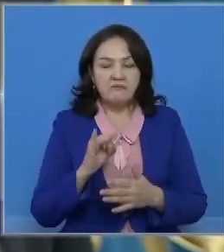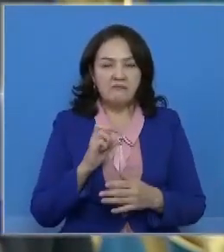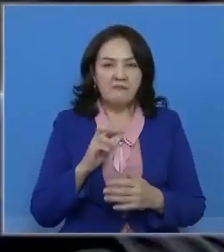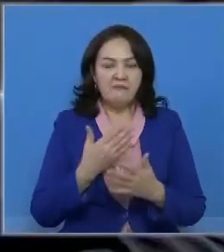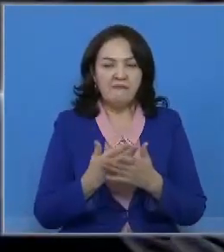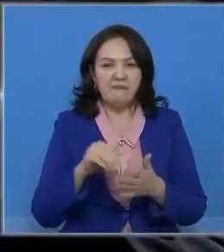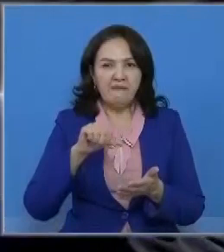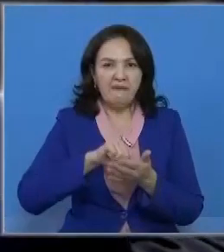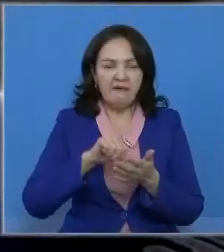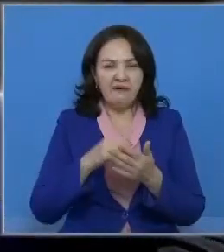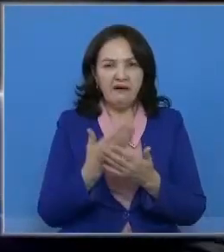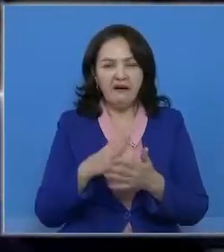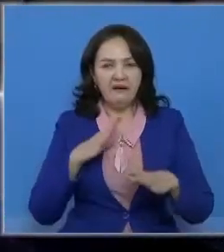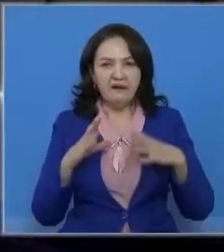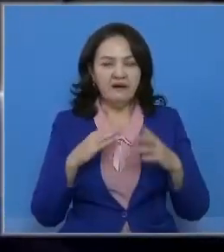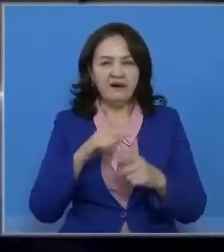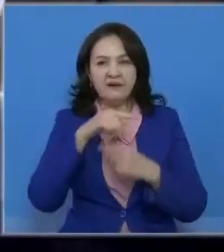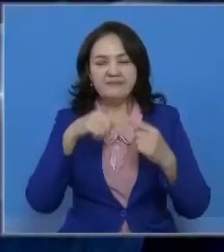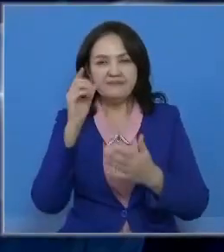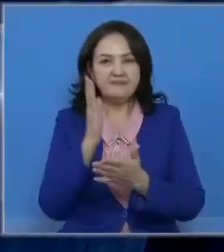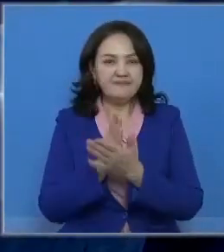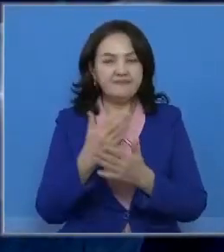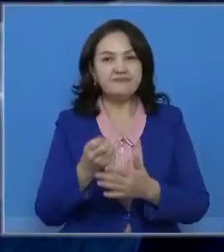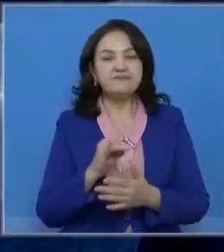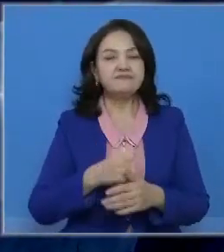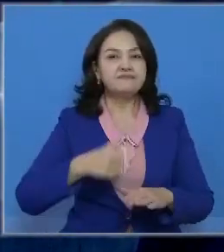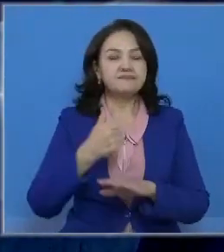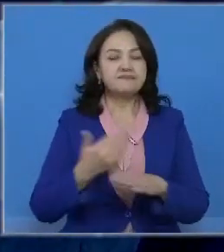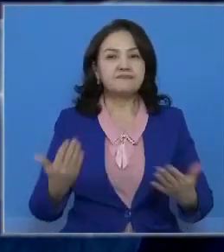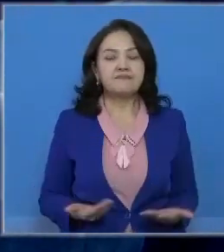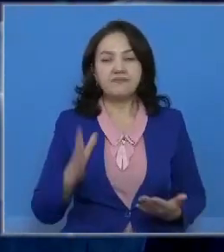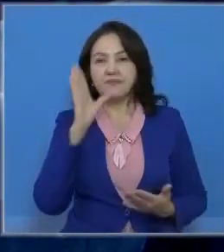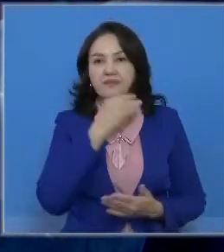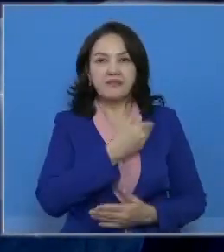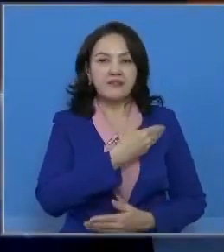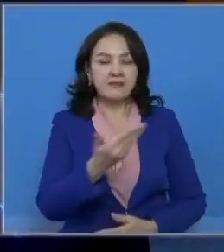жобага атсалысууга әзір кәсіпкерлер бар. Өңір башчысы оларга сәттілік тиледи.